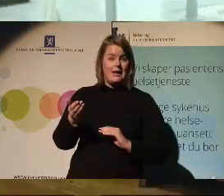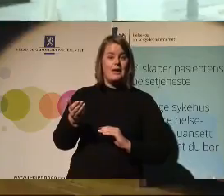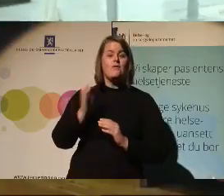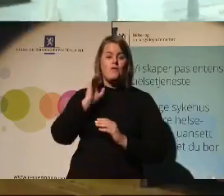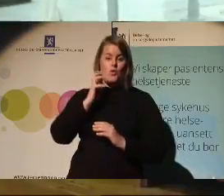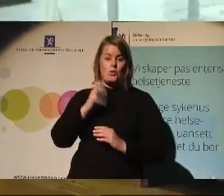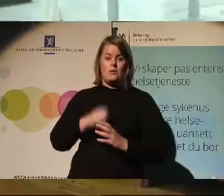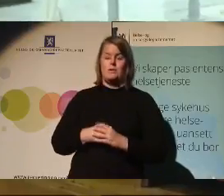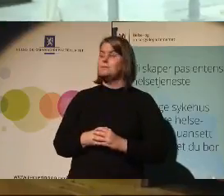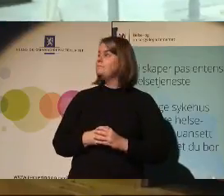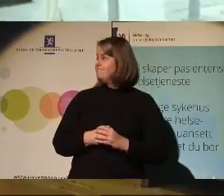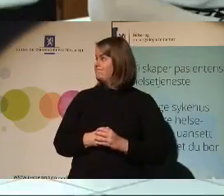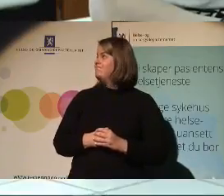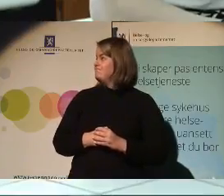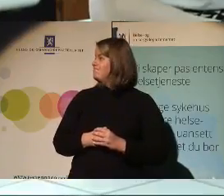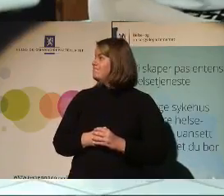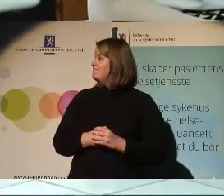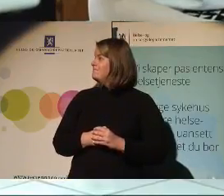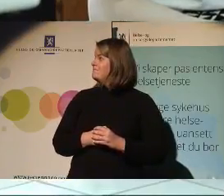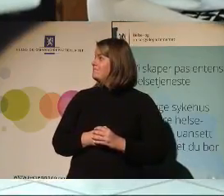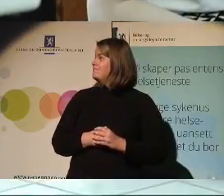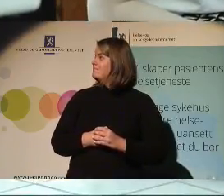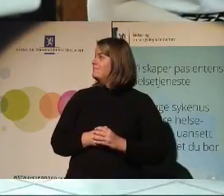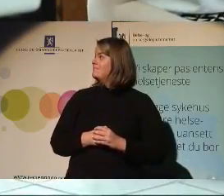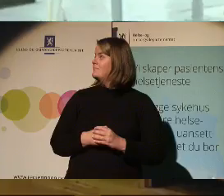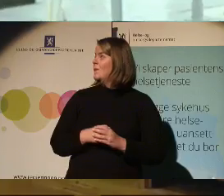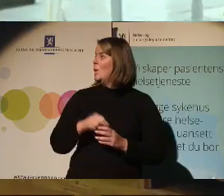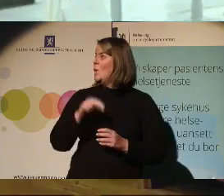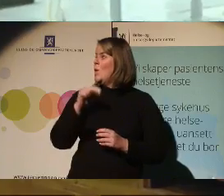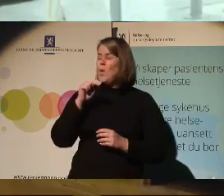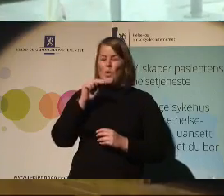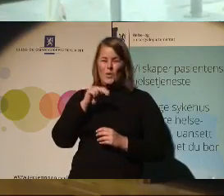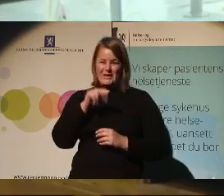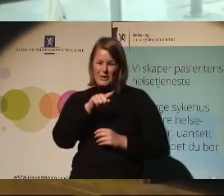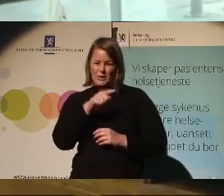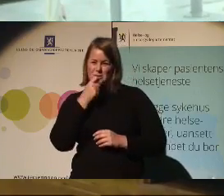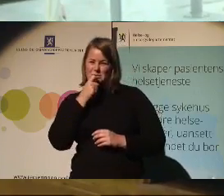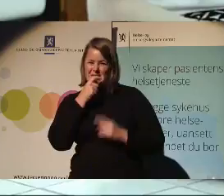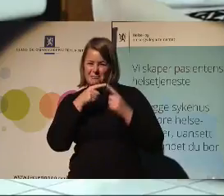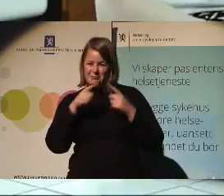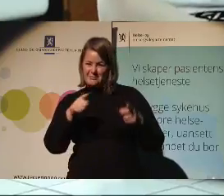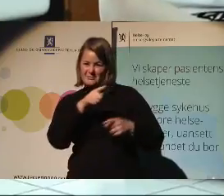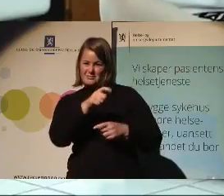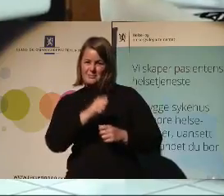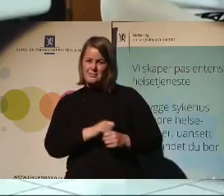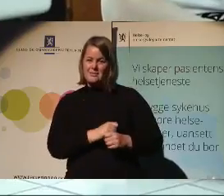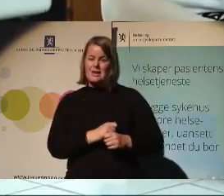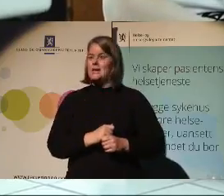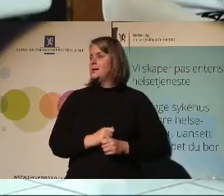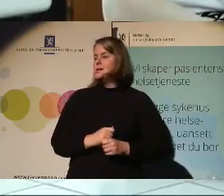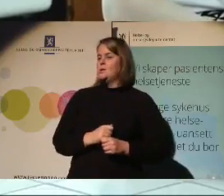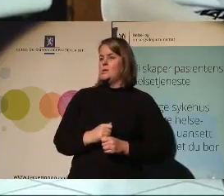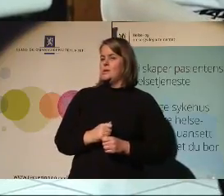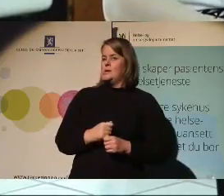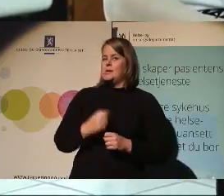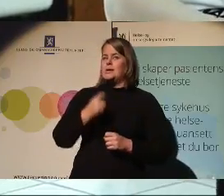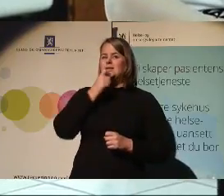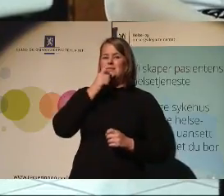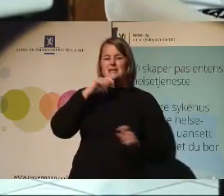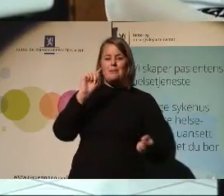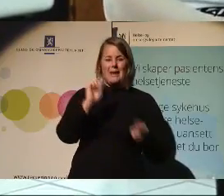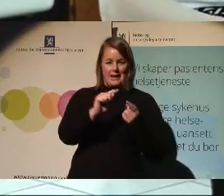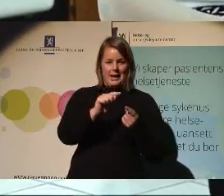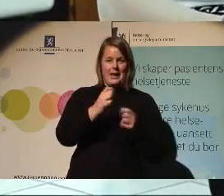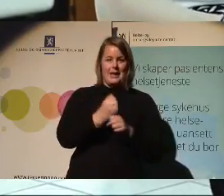frukt. Høres godt ut. Ja. Og Nina, jeg har skjønt at du spiser litt annerledes enn Otto. Nei, jeg spiser jo veldig mye mindre